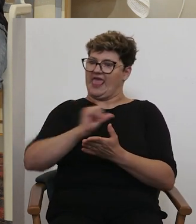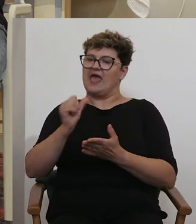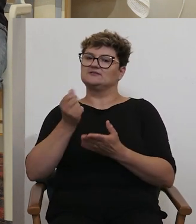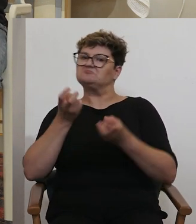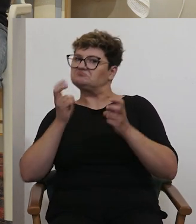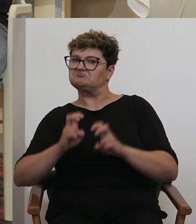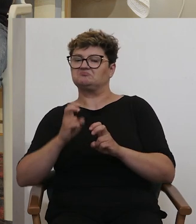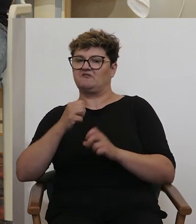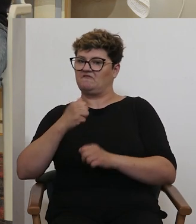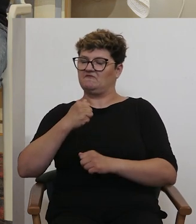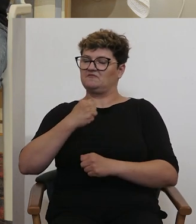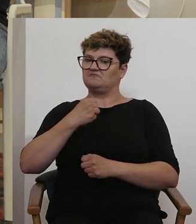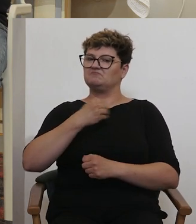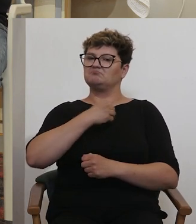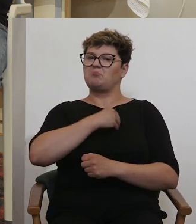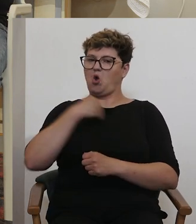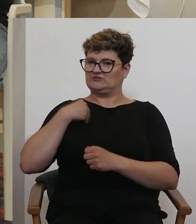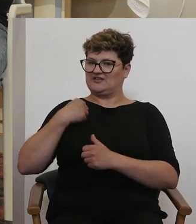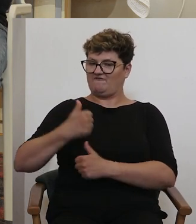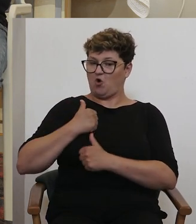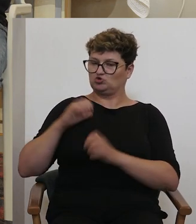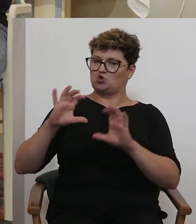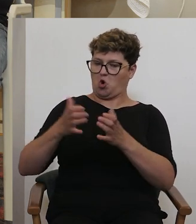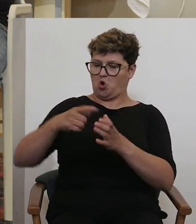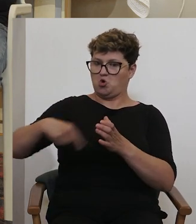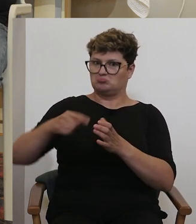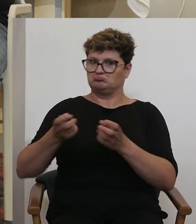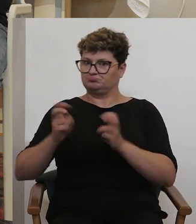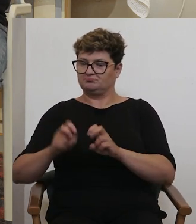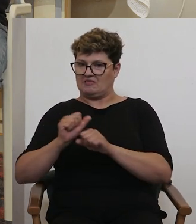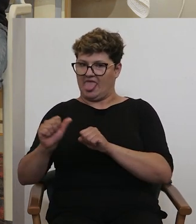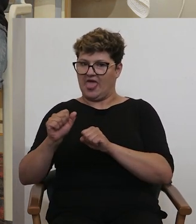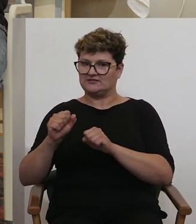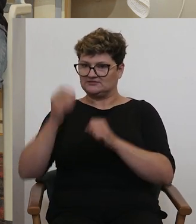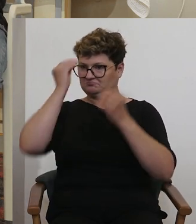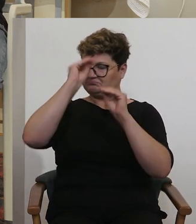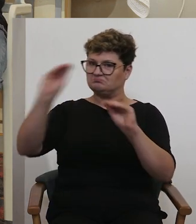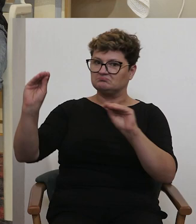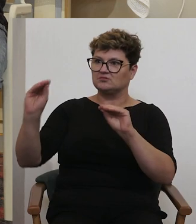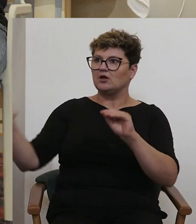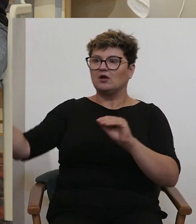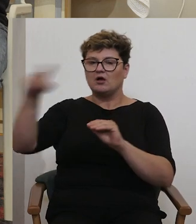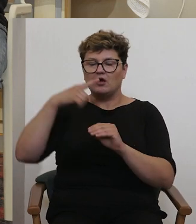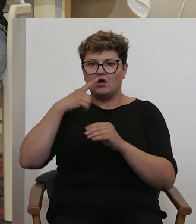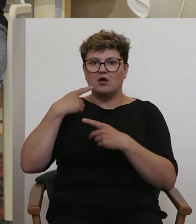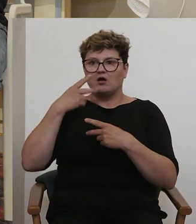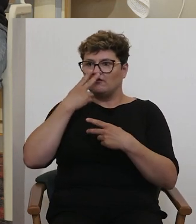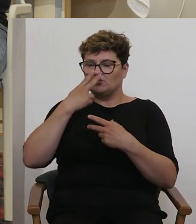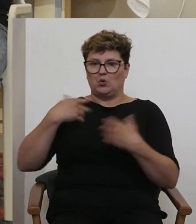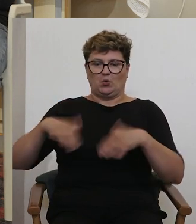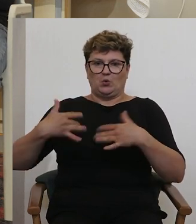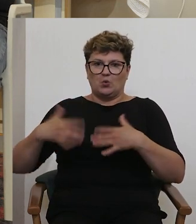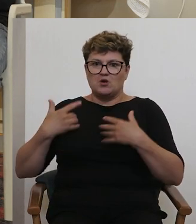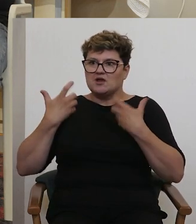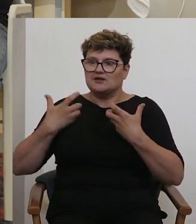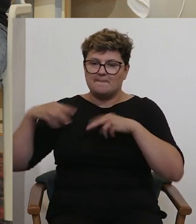jakieś wojsko polskie nowe, jakaś dywizja, to dla wielu tych ludzi to było jak zmartwychwstanie. Że